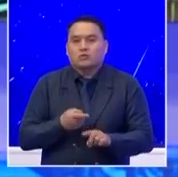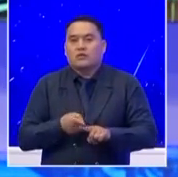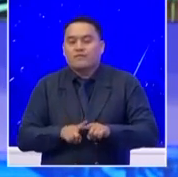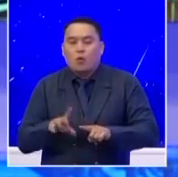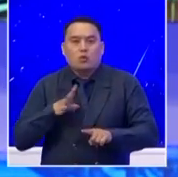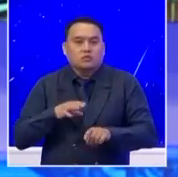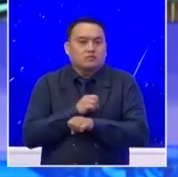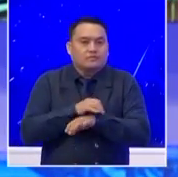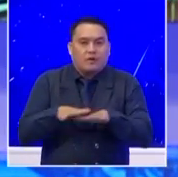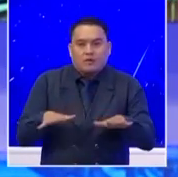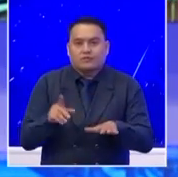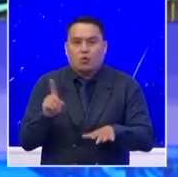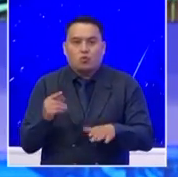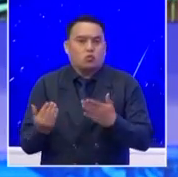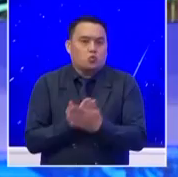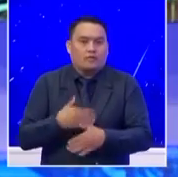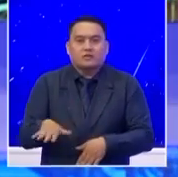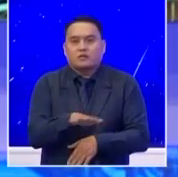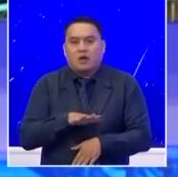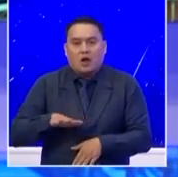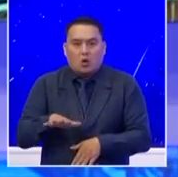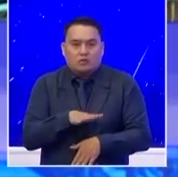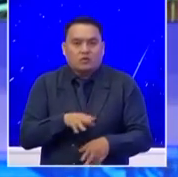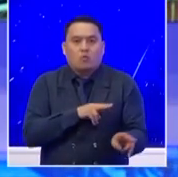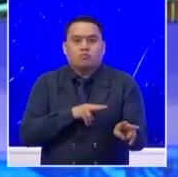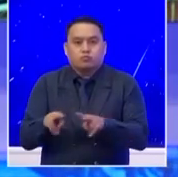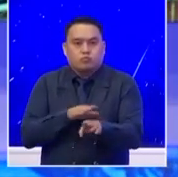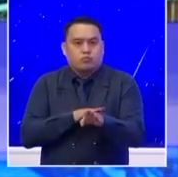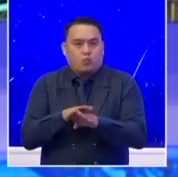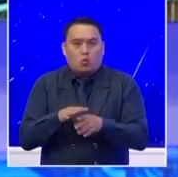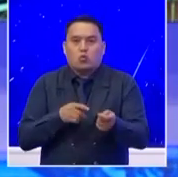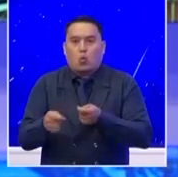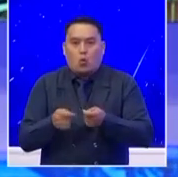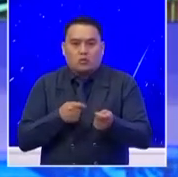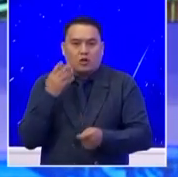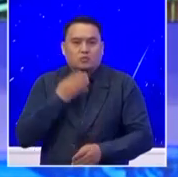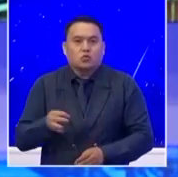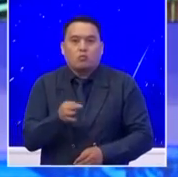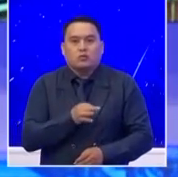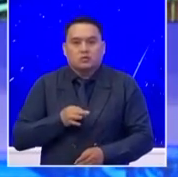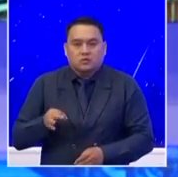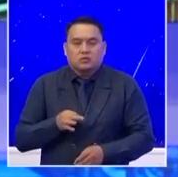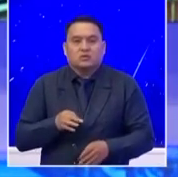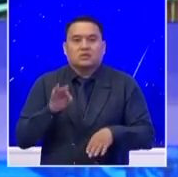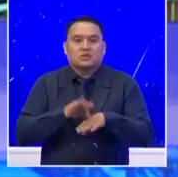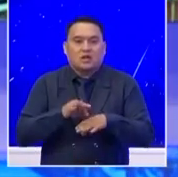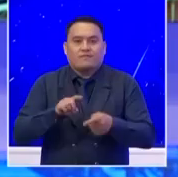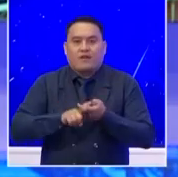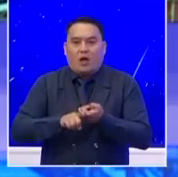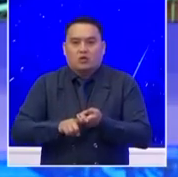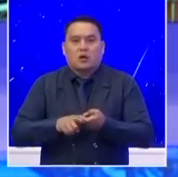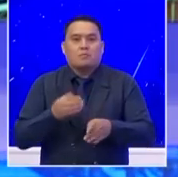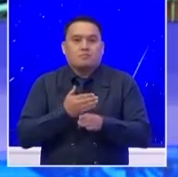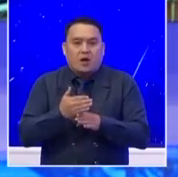очага и нераспространения его на новые территории взята на полный контроль руководства края, и тем самым темпы заражения уже